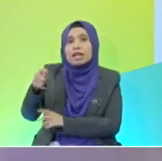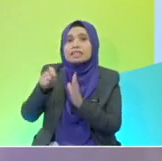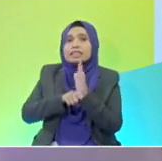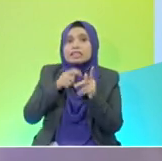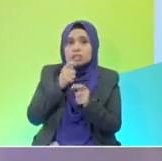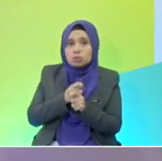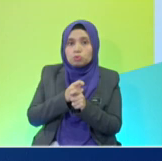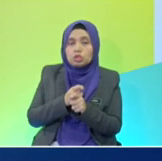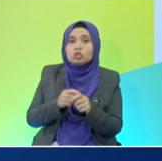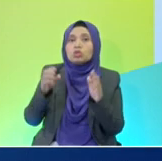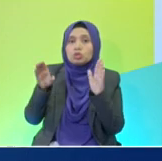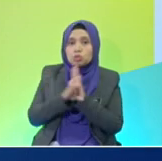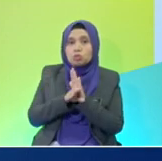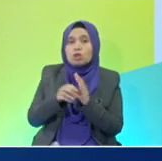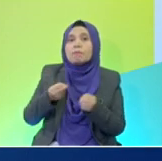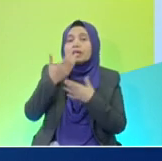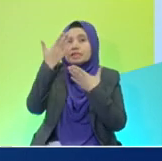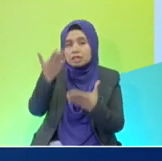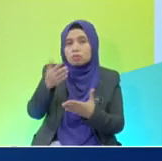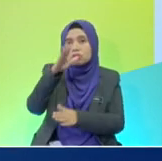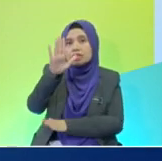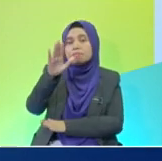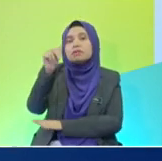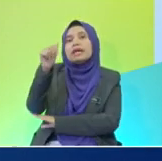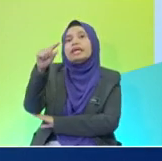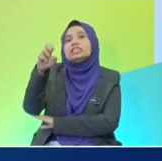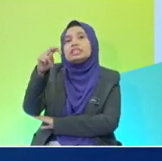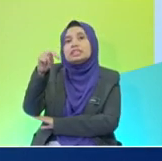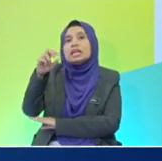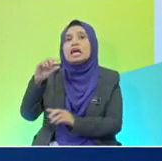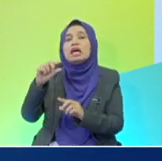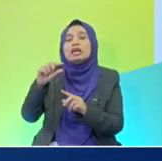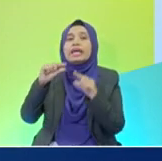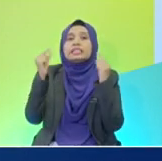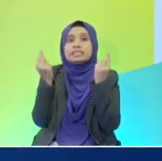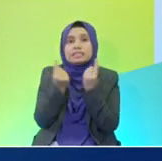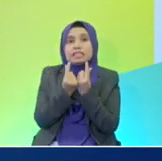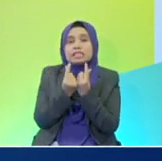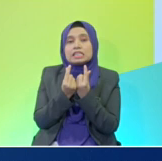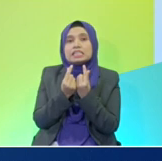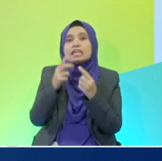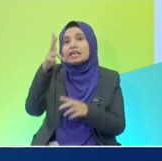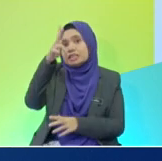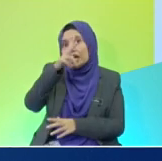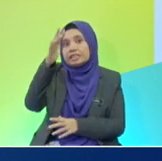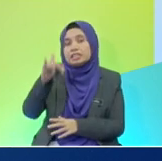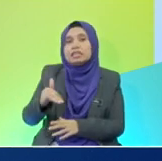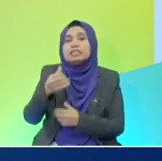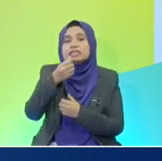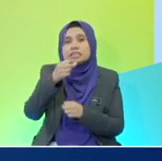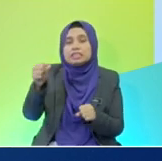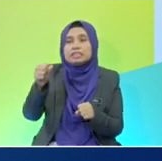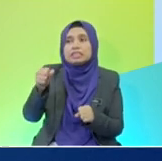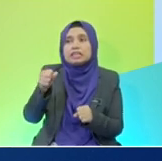agensi kerajaan yang menyediakan penikmatan membantu usaha white 5 marka jadi jawaban misi kita